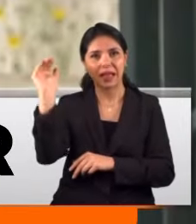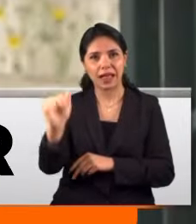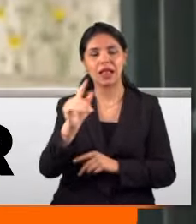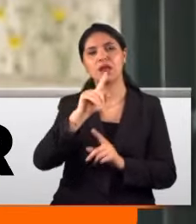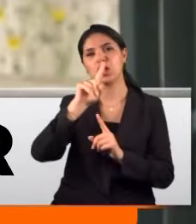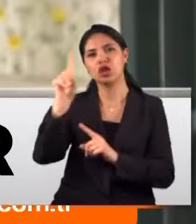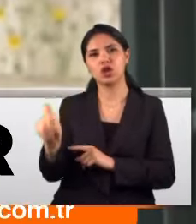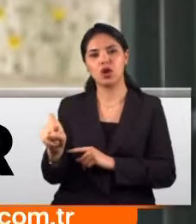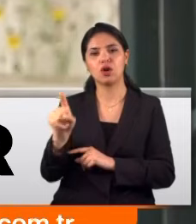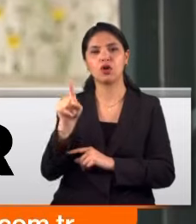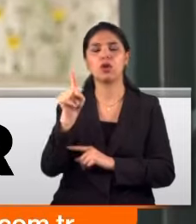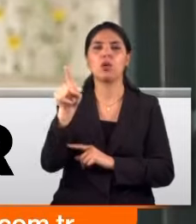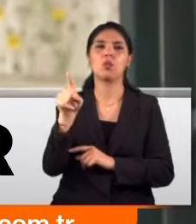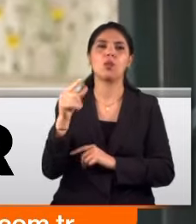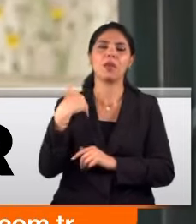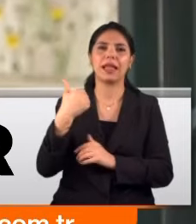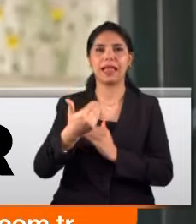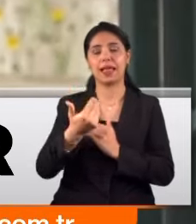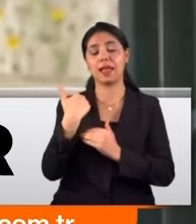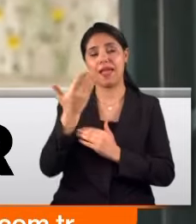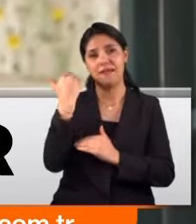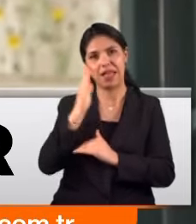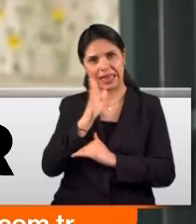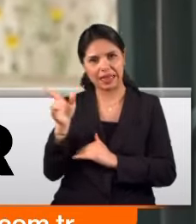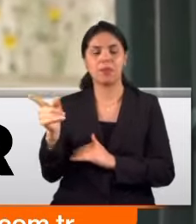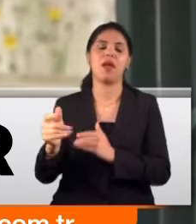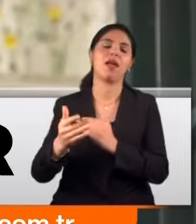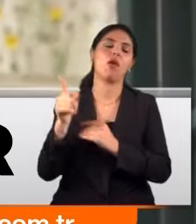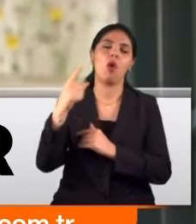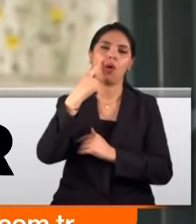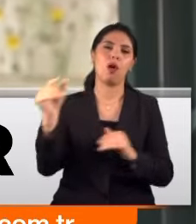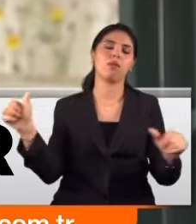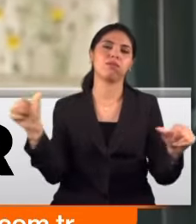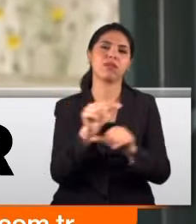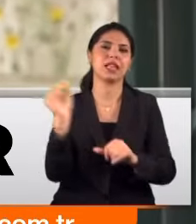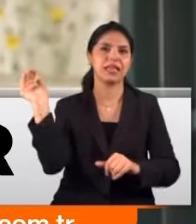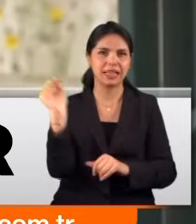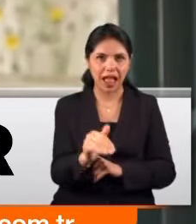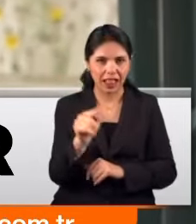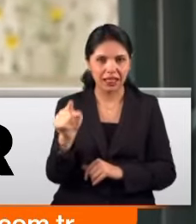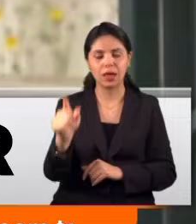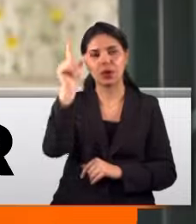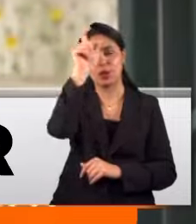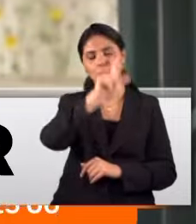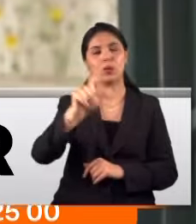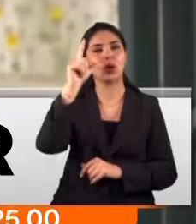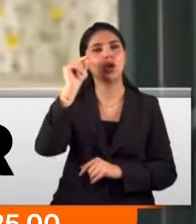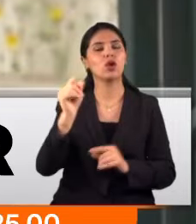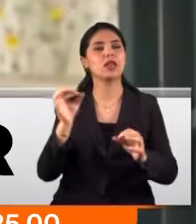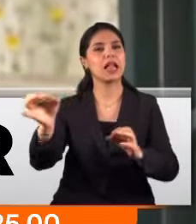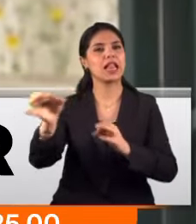Bir nevi iade-i ziyarettir. Ve bu iade-i ziyaret de Türkiye-Yunanistan